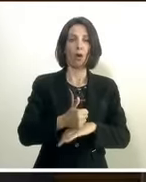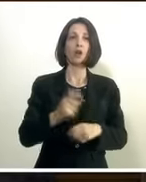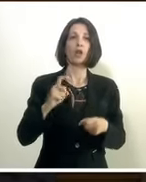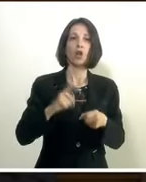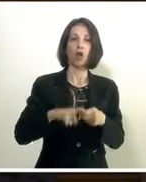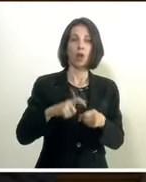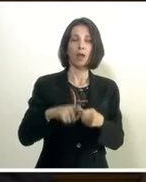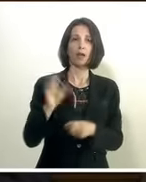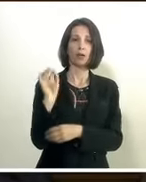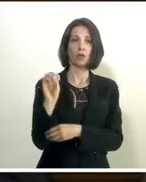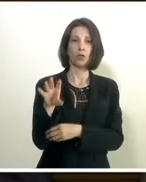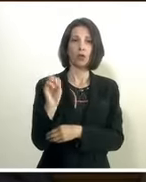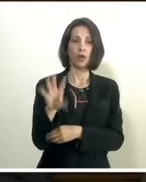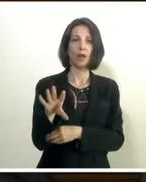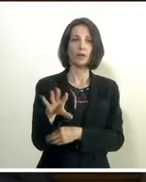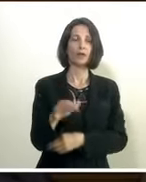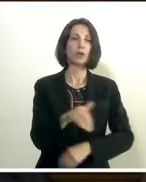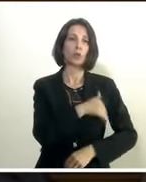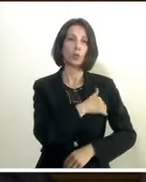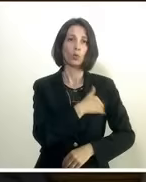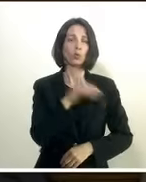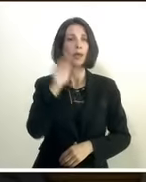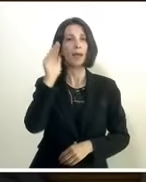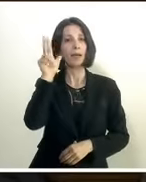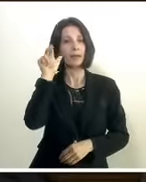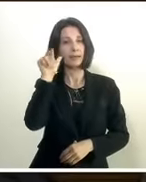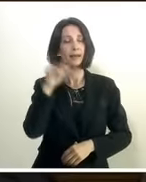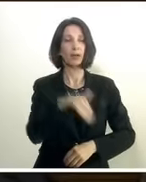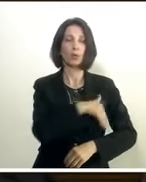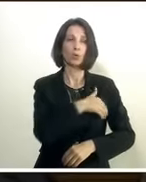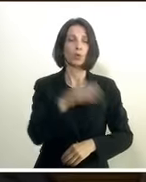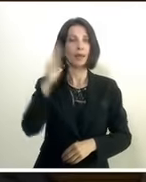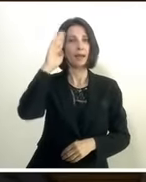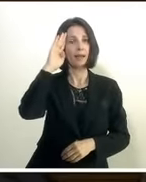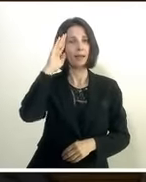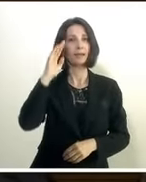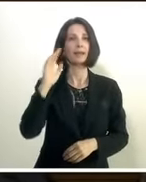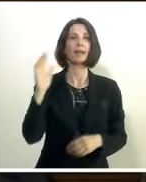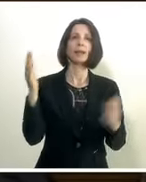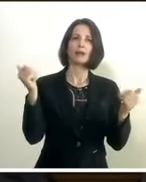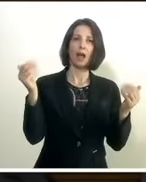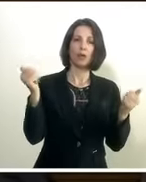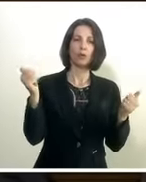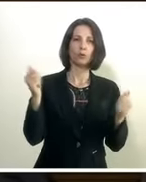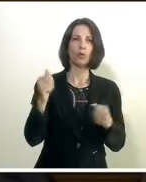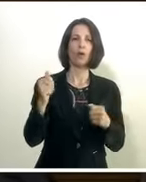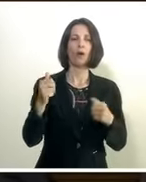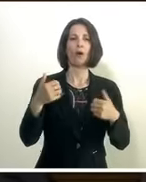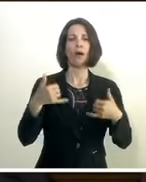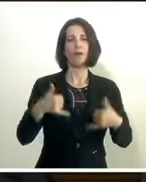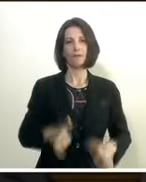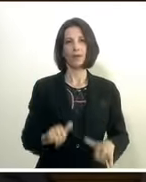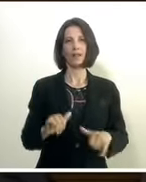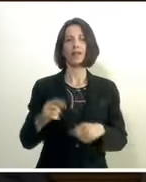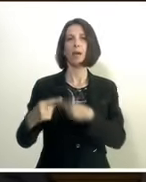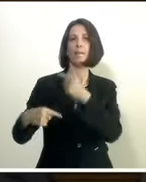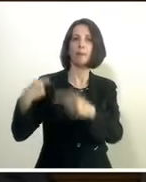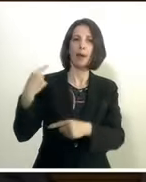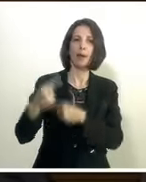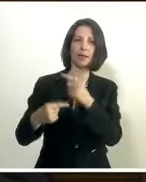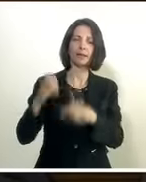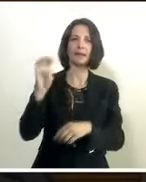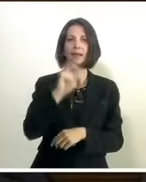docenti studentesse studenti e un caro saluto ai figli e ai parenti di Enrico Berlinguer rileggendo e